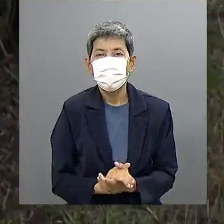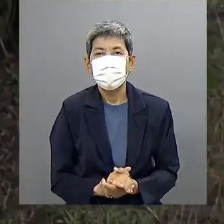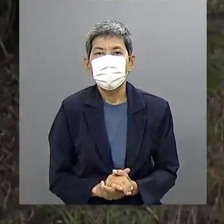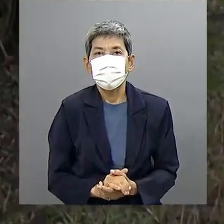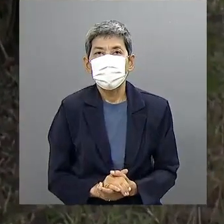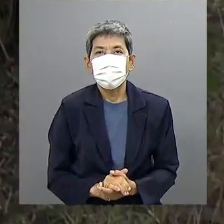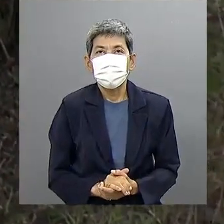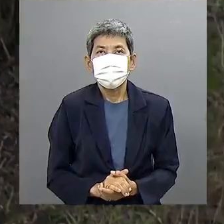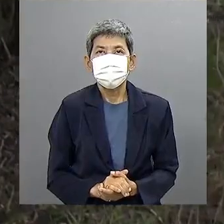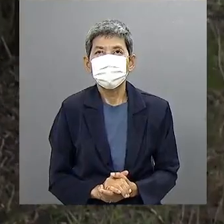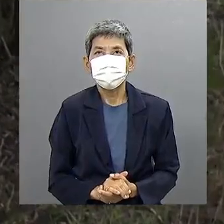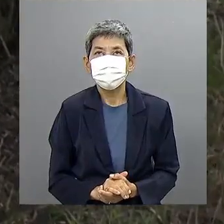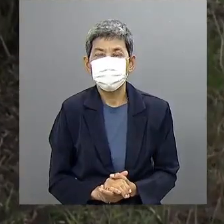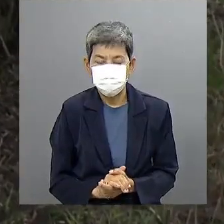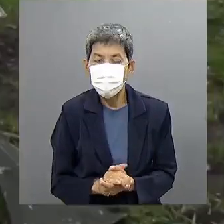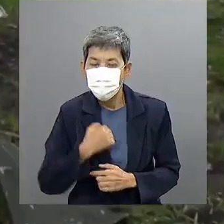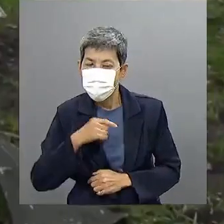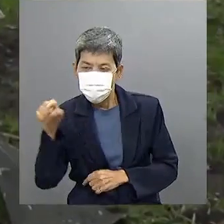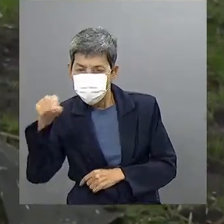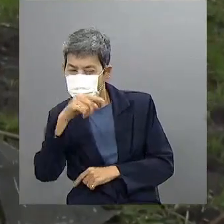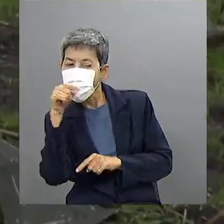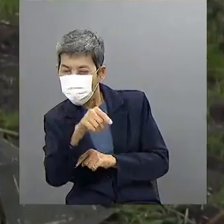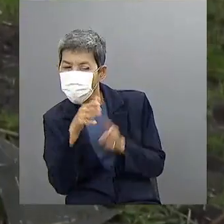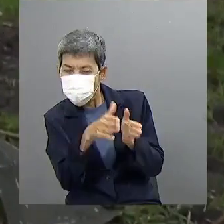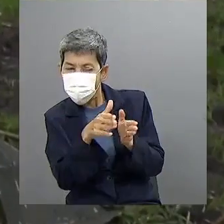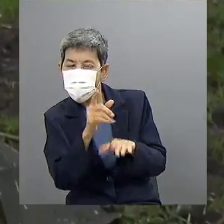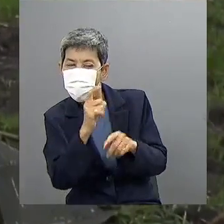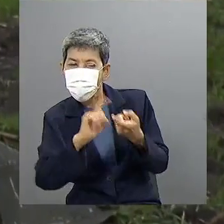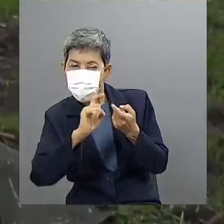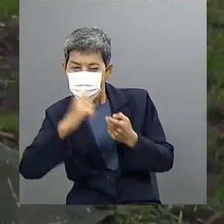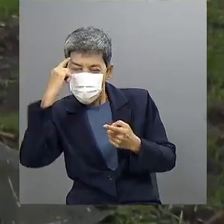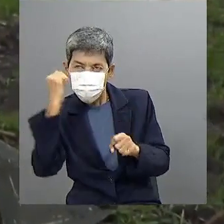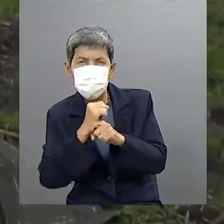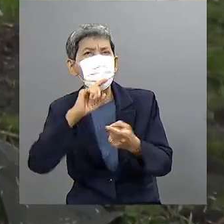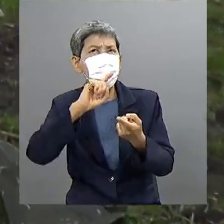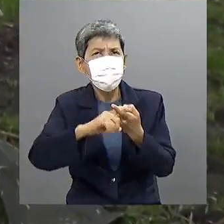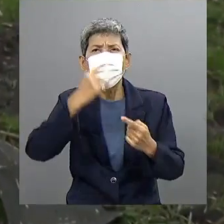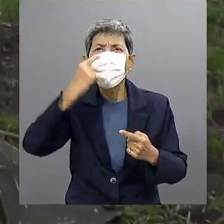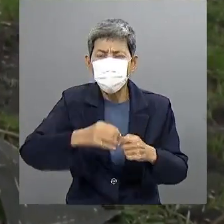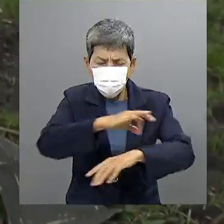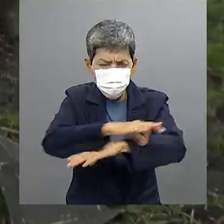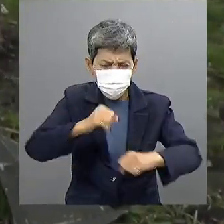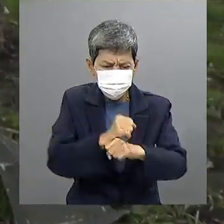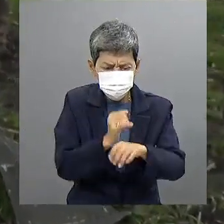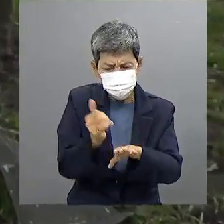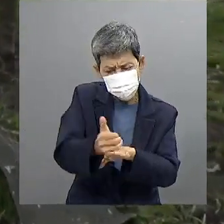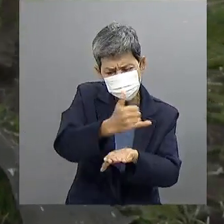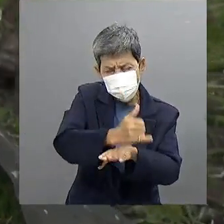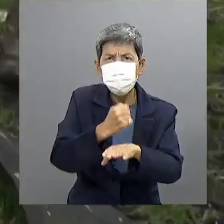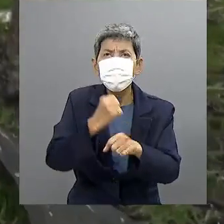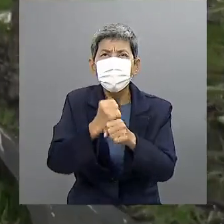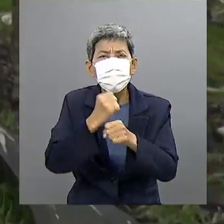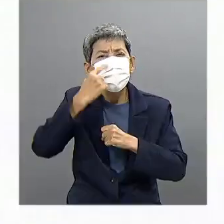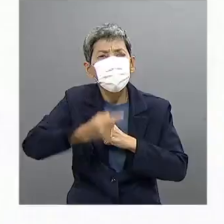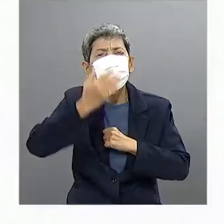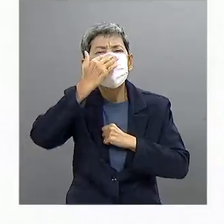เมื่อรู้จุดอ่อนแบบนี้นะคะหลายคนเกิดคำถามว่าทำไมรัสเซียยังออกแบบแล้วก็ผลิตแบบนี้ออกมาใช้อีกค่ะสาเห